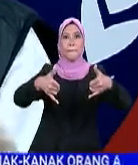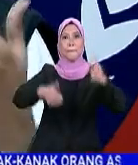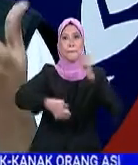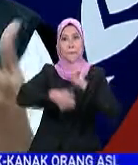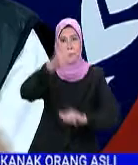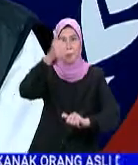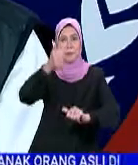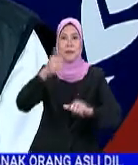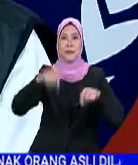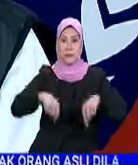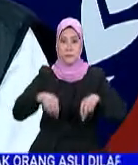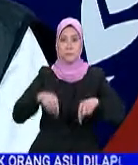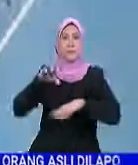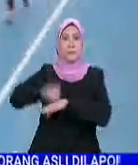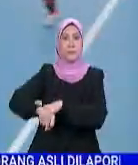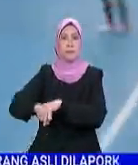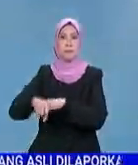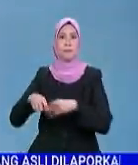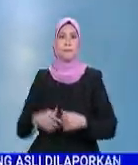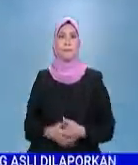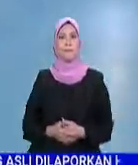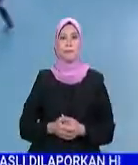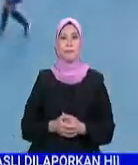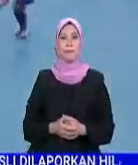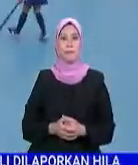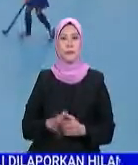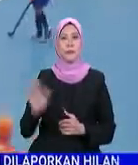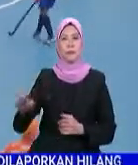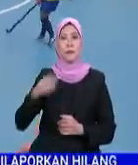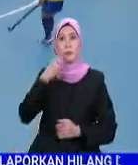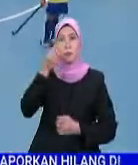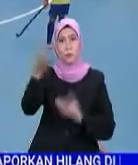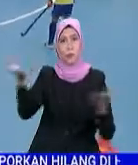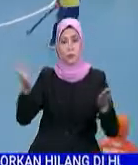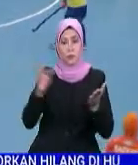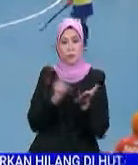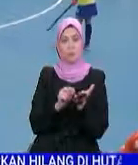akan diadakan di sini malam. Beliau berkata demikian kepada media di Bukit Jalil.